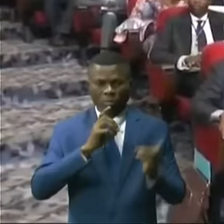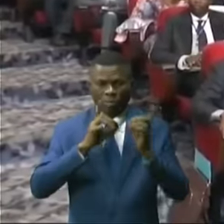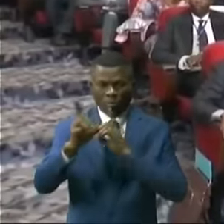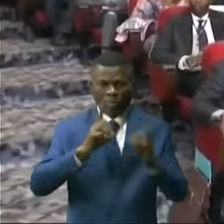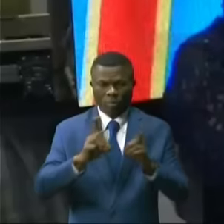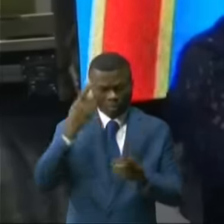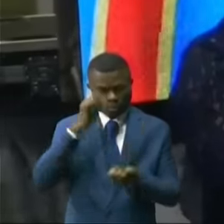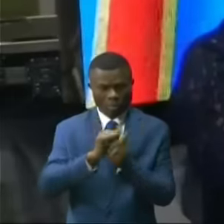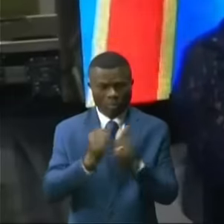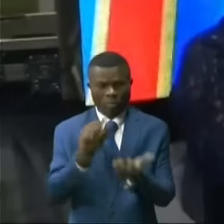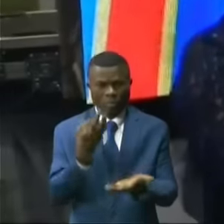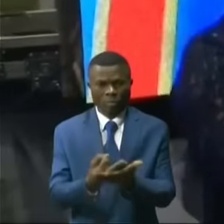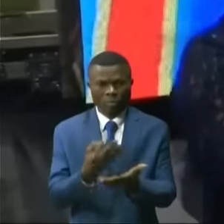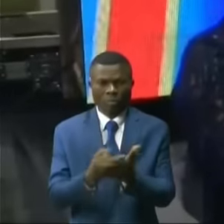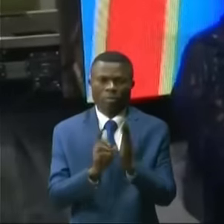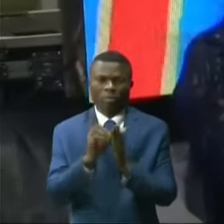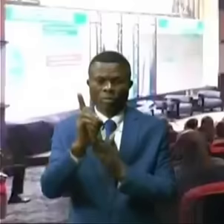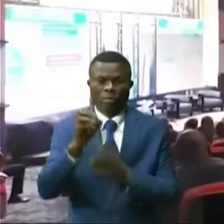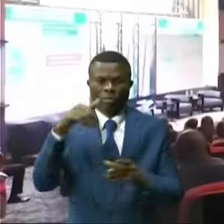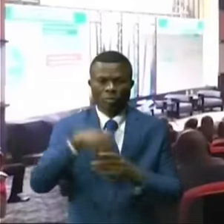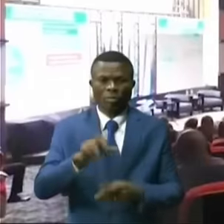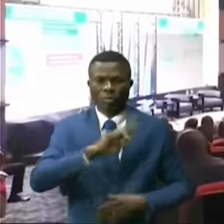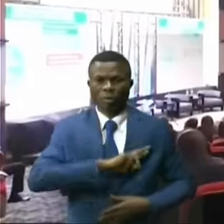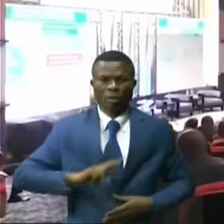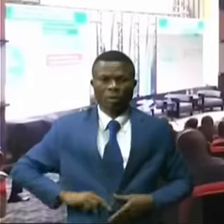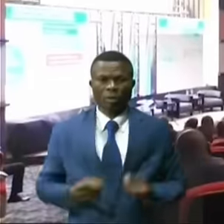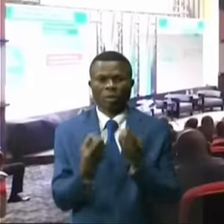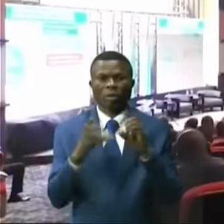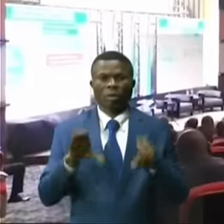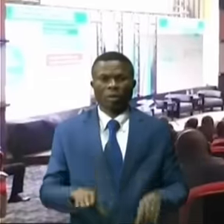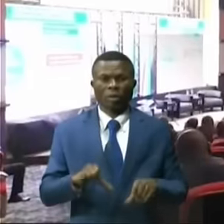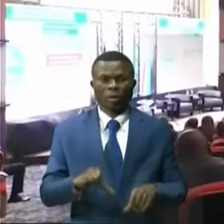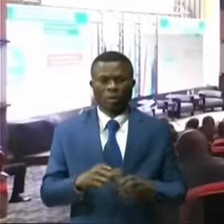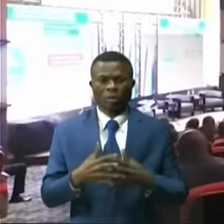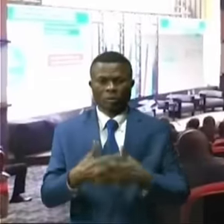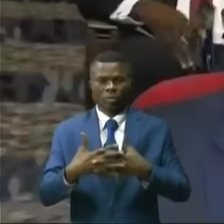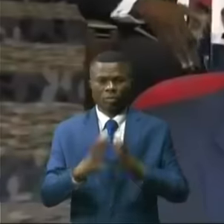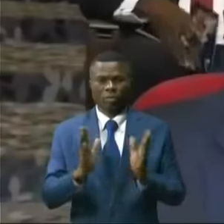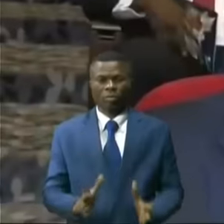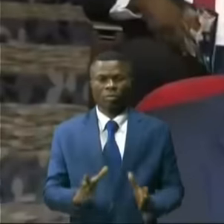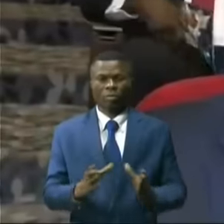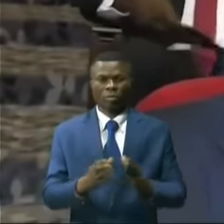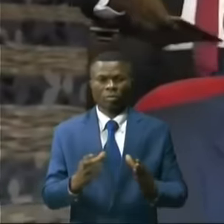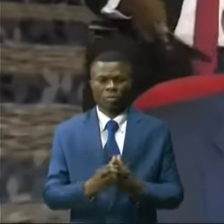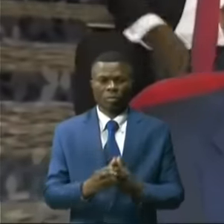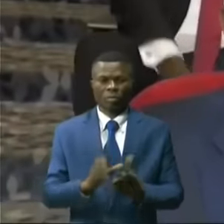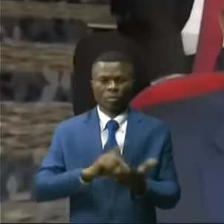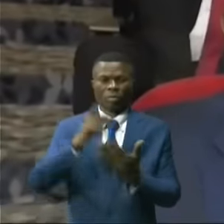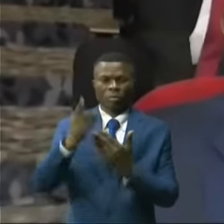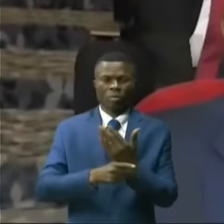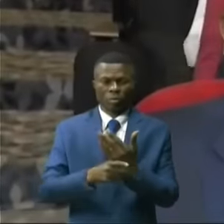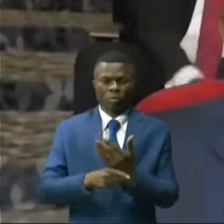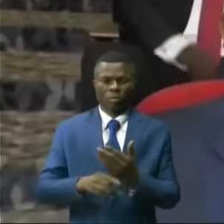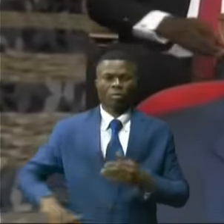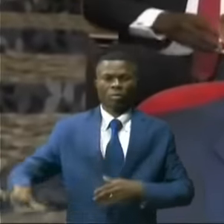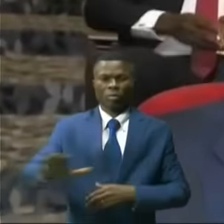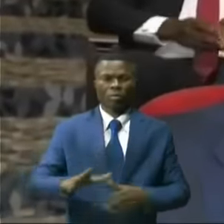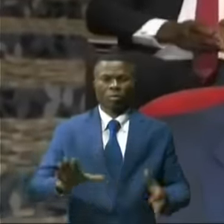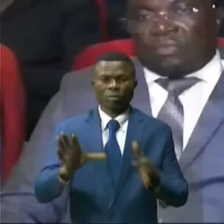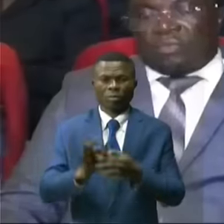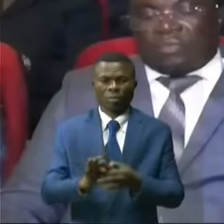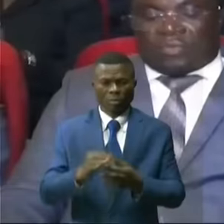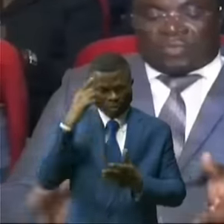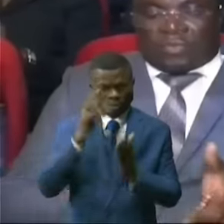les financements du développement en République démocratique du Congo en partenariat avec le Programme des Nations Unies pour les